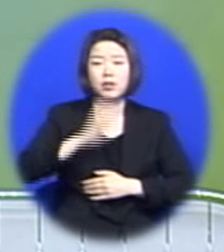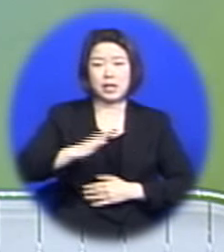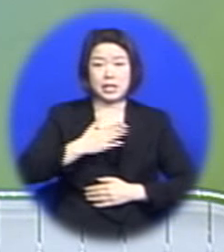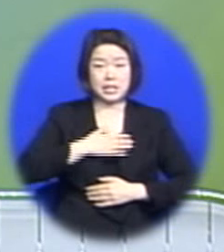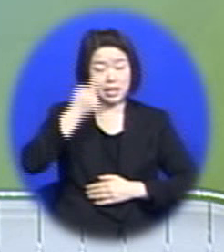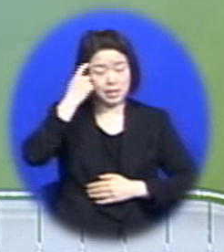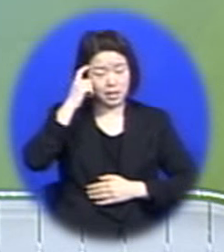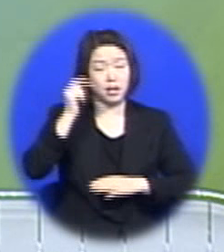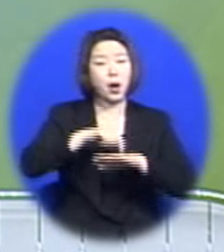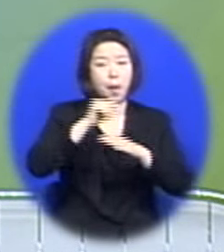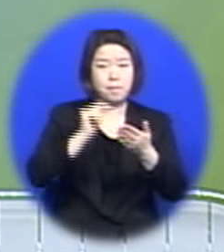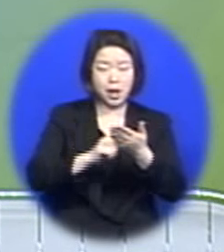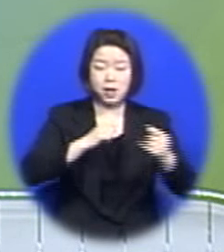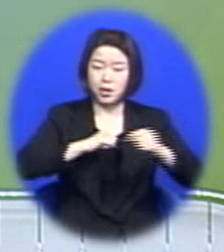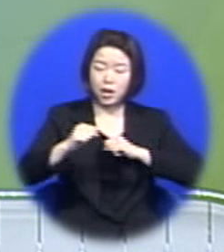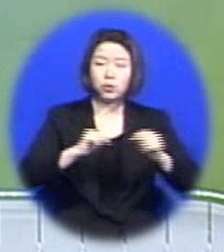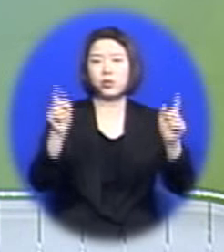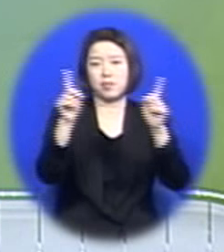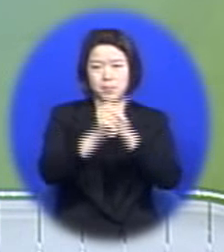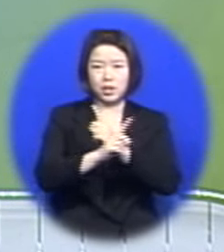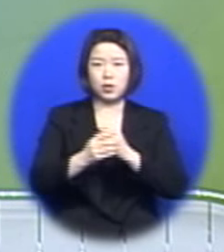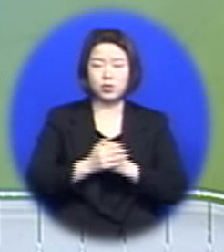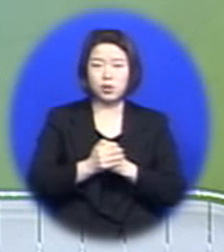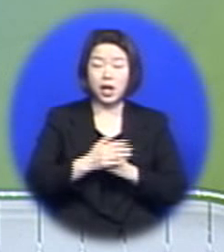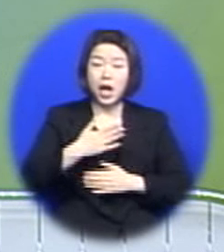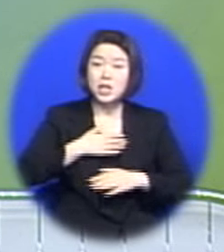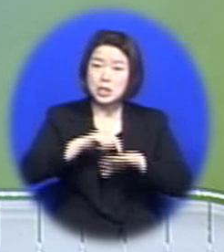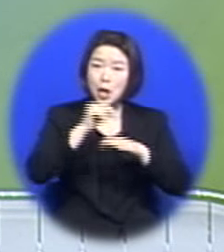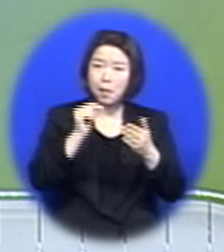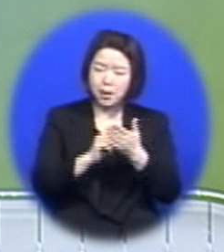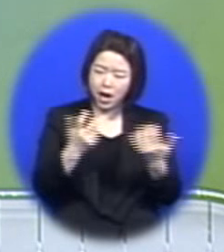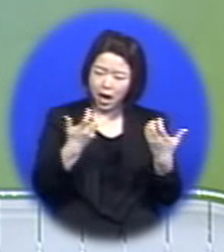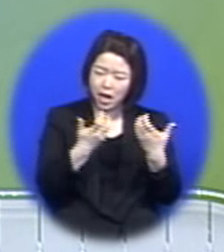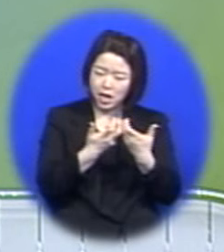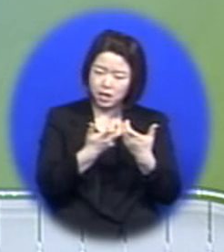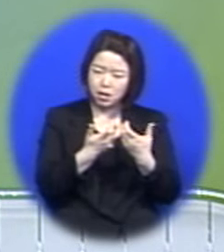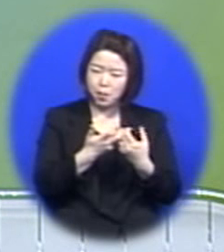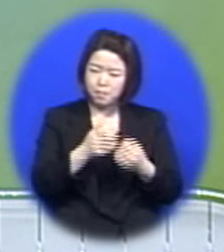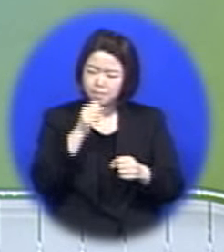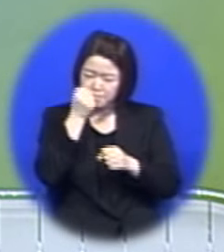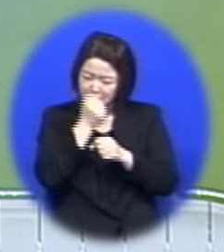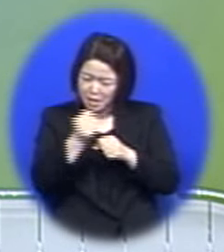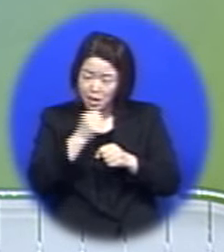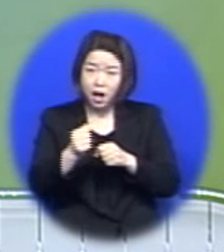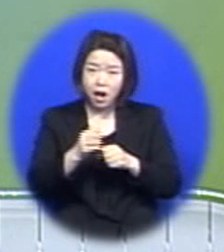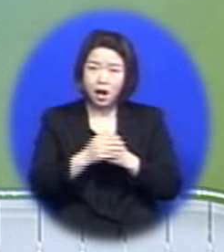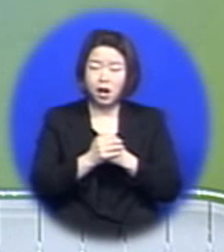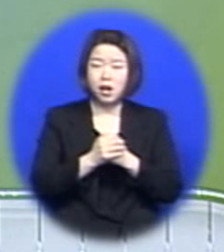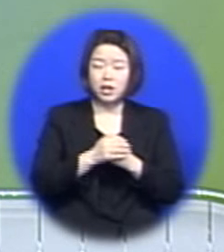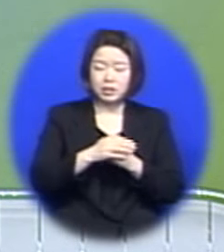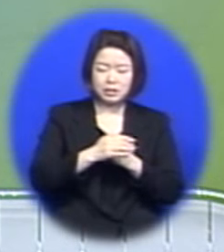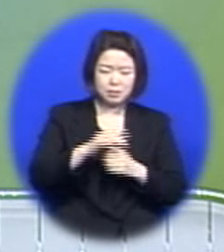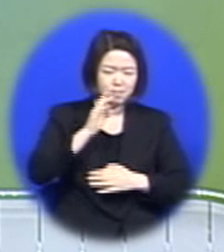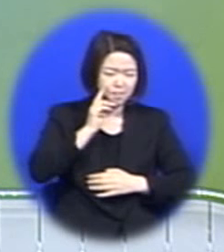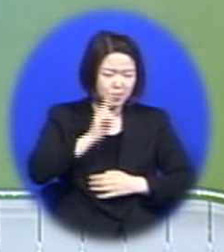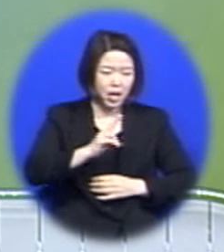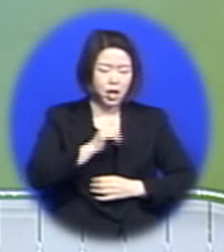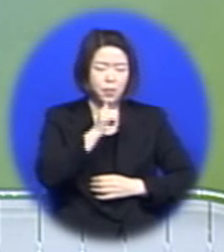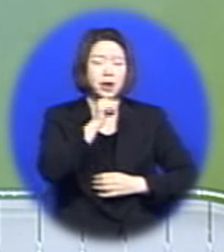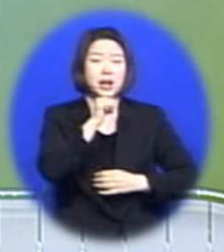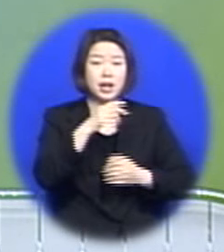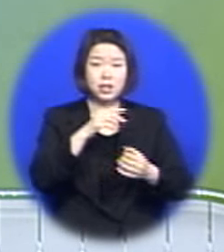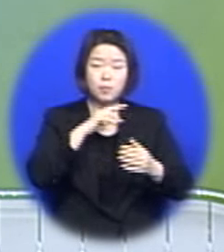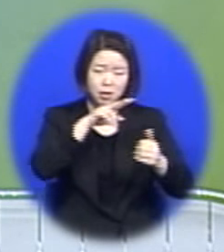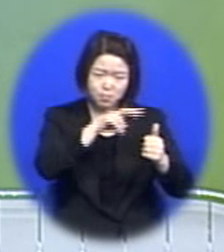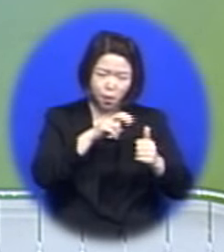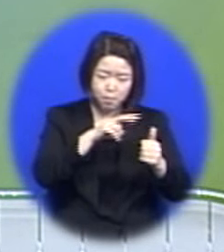생각과 행동이 변했습니다. 제 마음에 가득했던 억울함과 지긋지긋한 가난에 대한 원망,